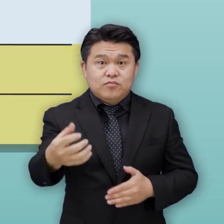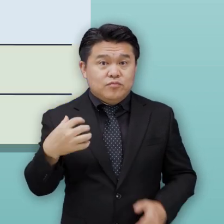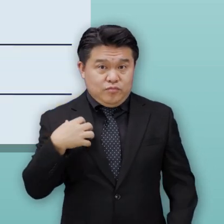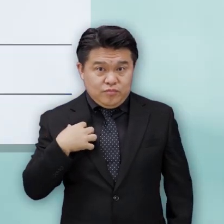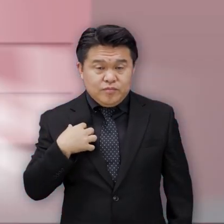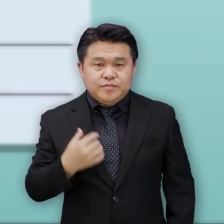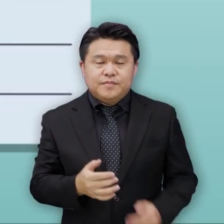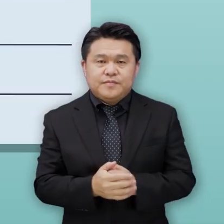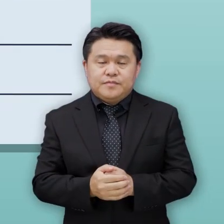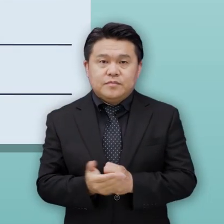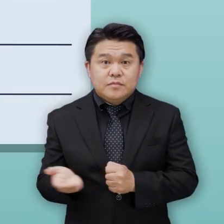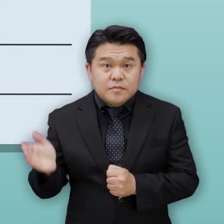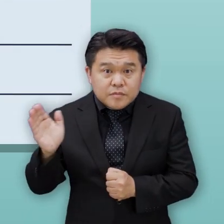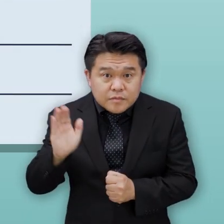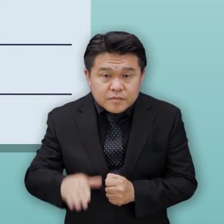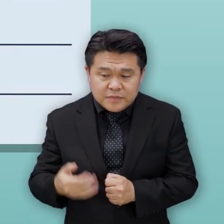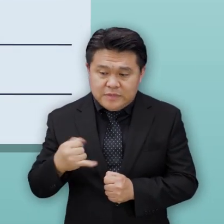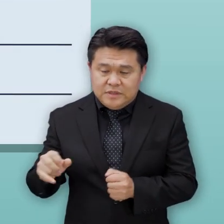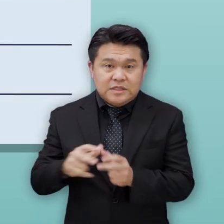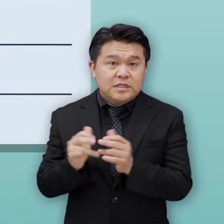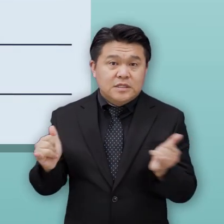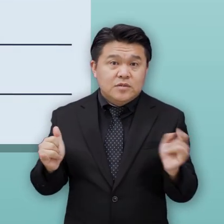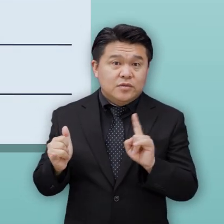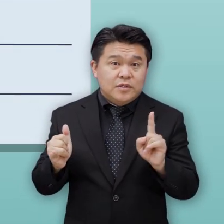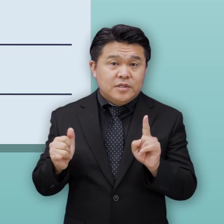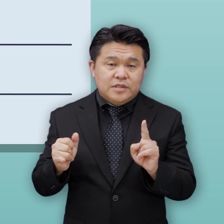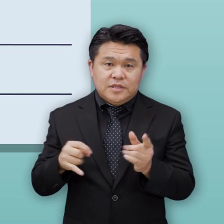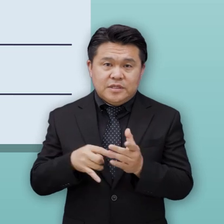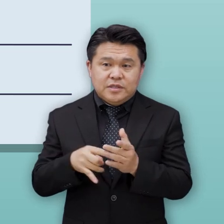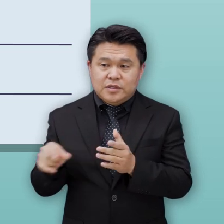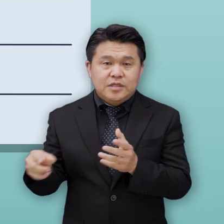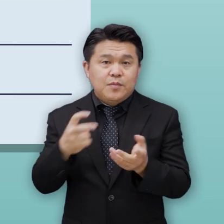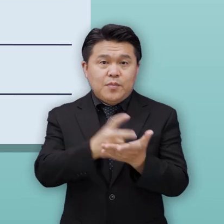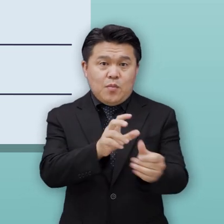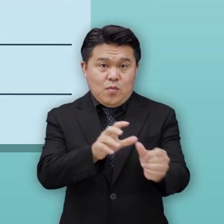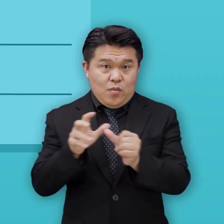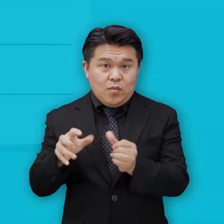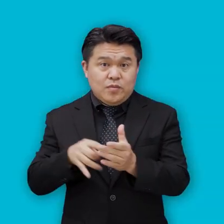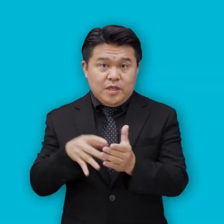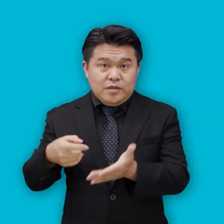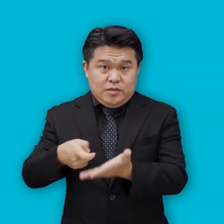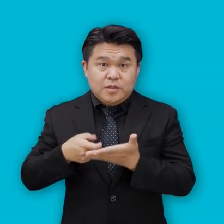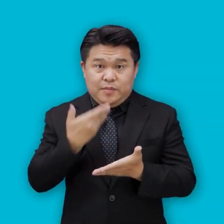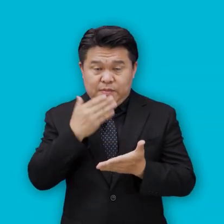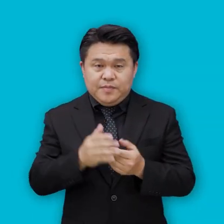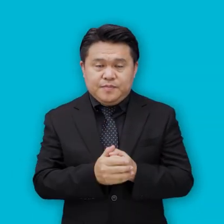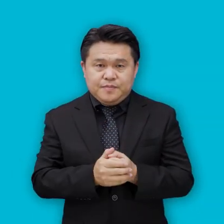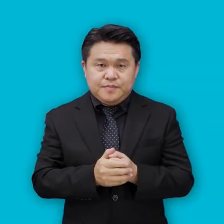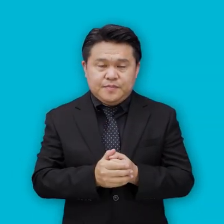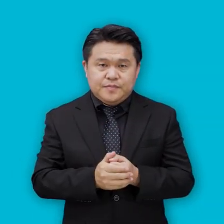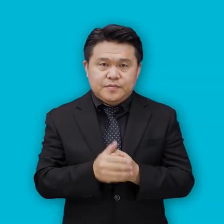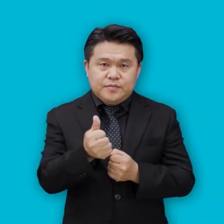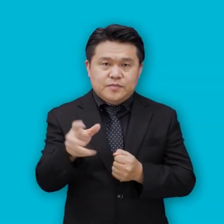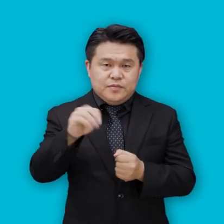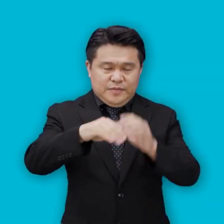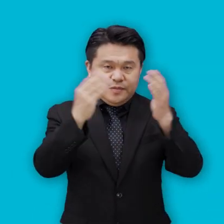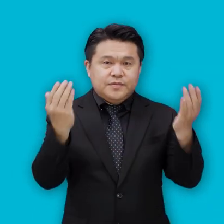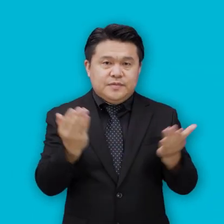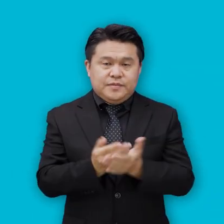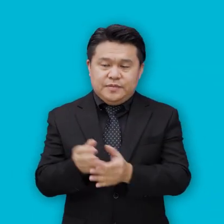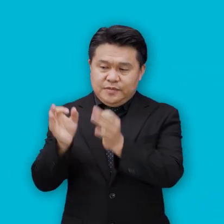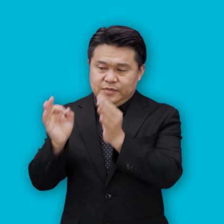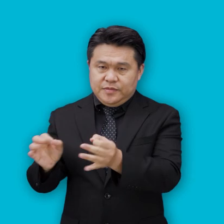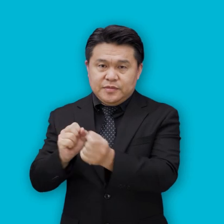합니다. 그런데 만약 딸이 장애인이라면 이 제도를 활용할 수 있습니다. 증여받은 5억 원 전액을